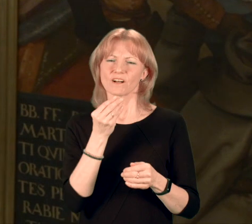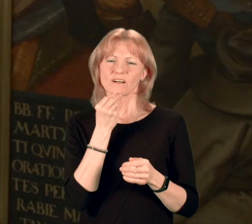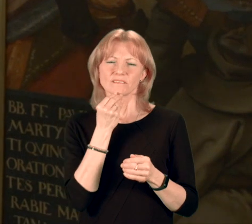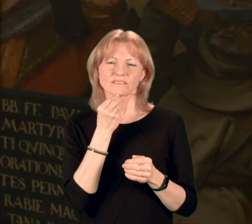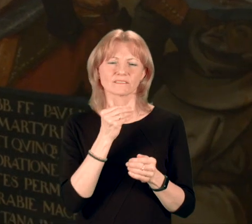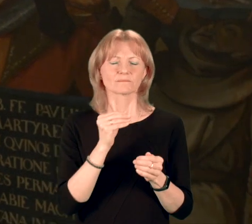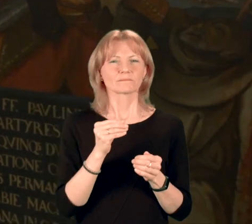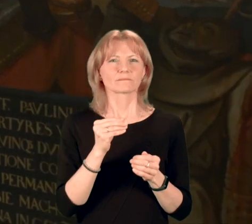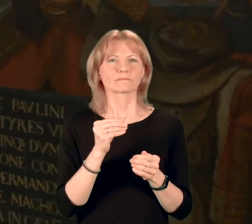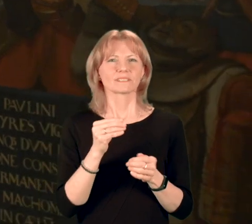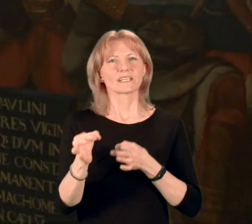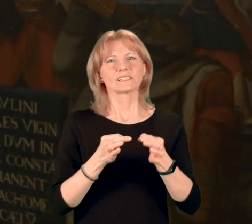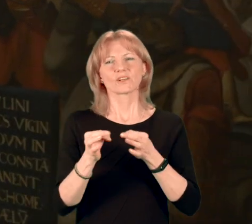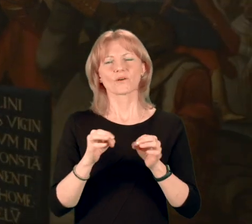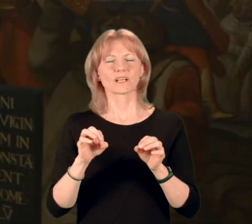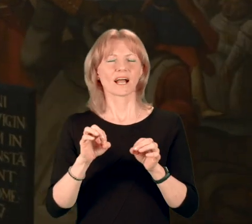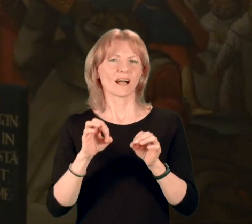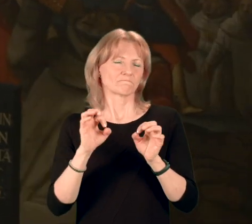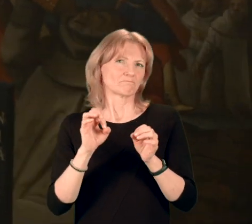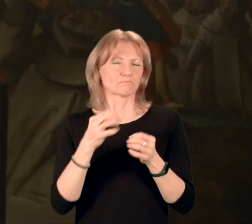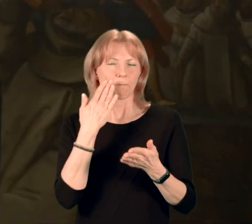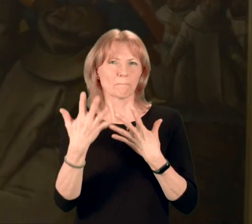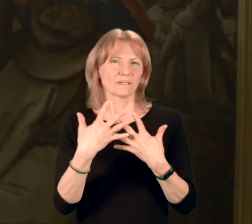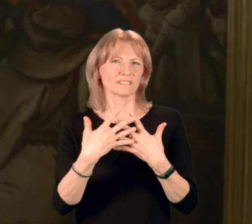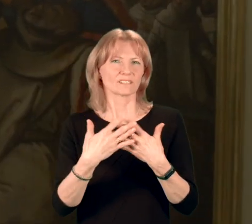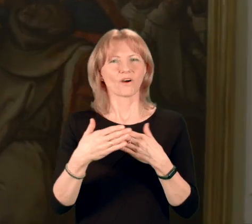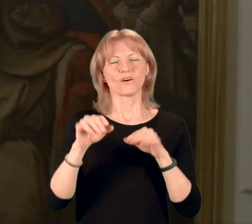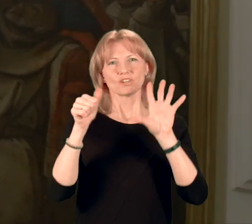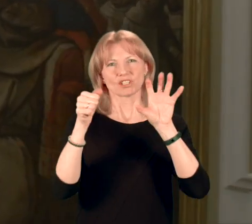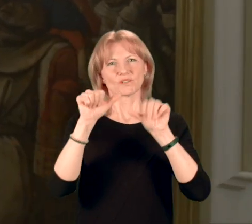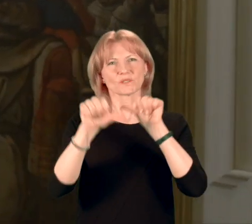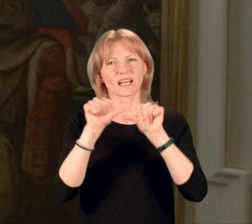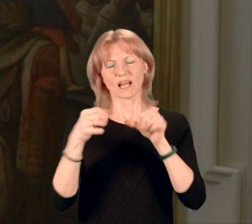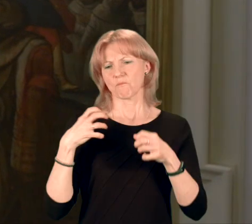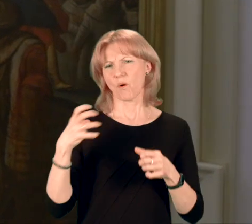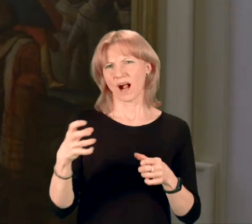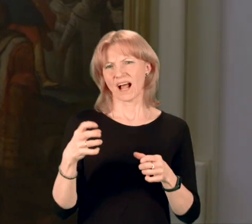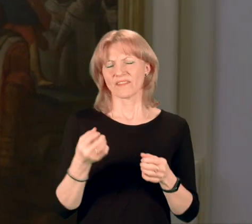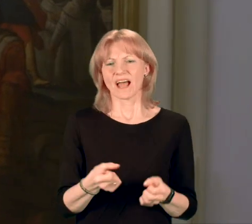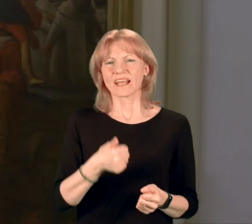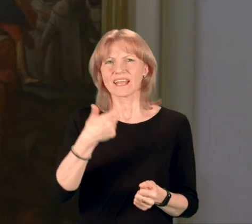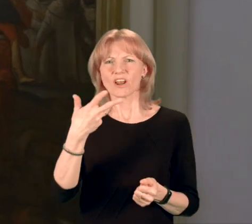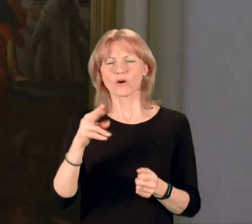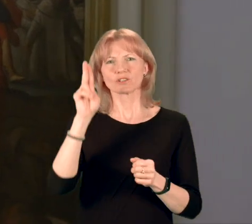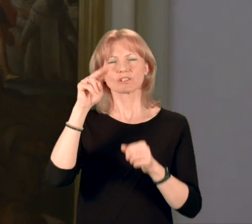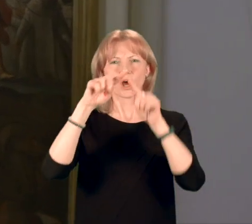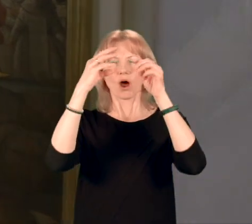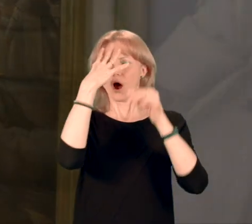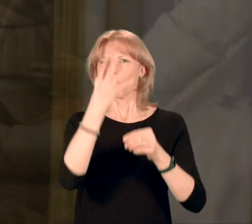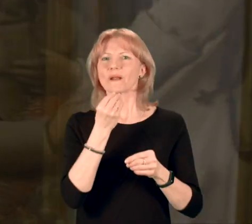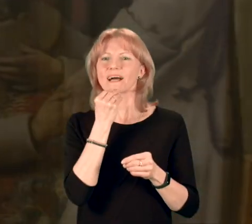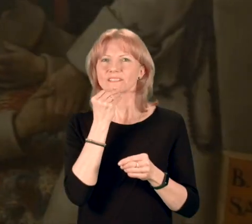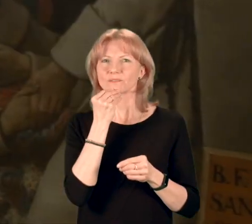obecności cudownej ikony w sanktuarium częstochowskim. Bogata kolekcja obrazów w większości autorstwa malarzy